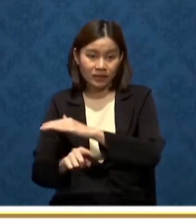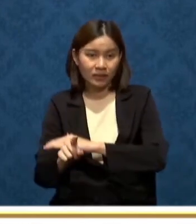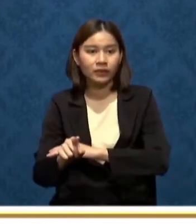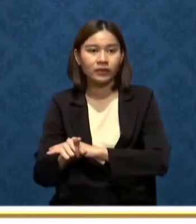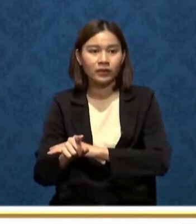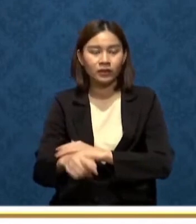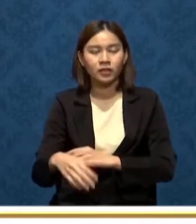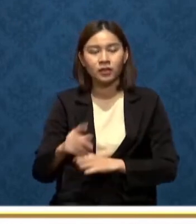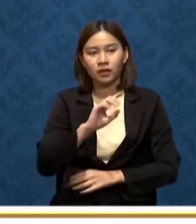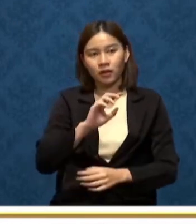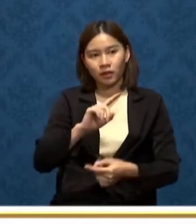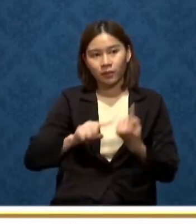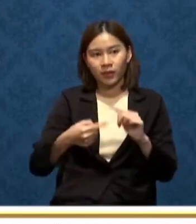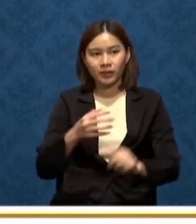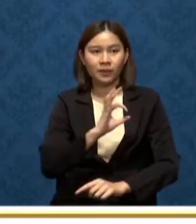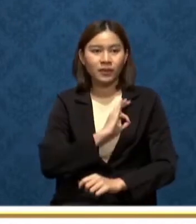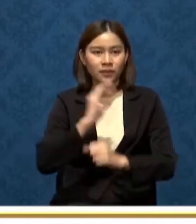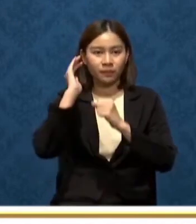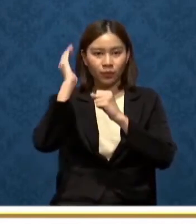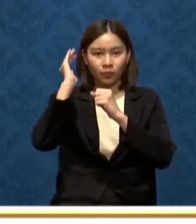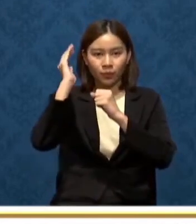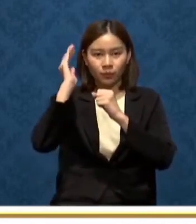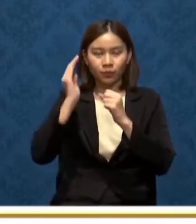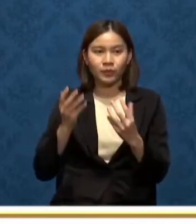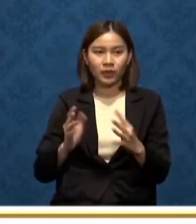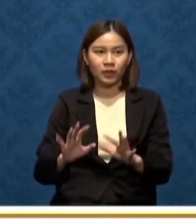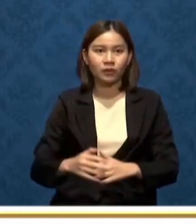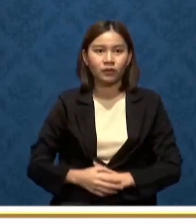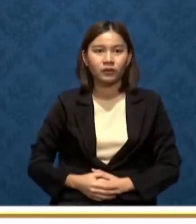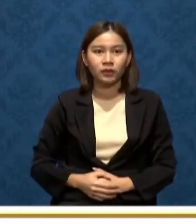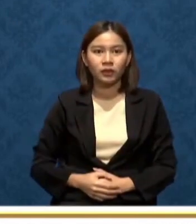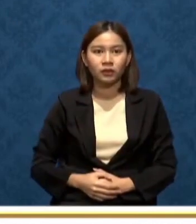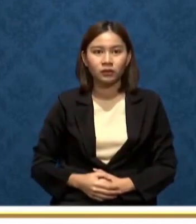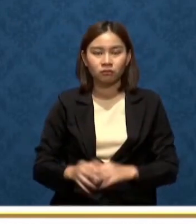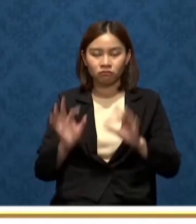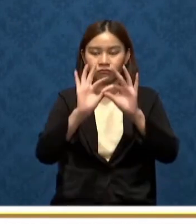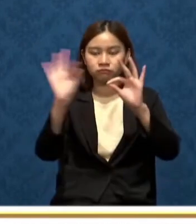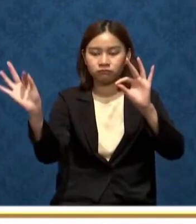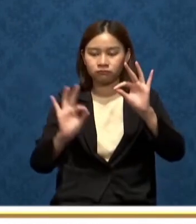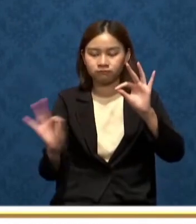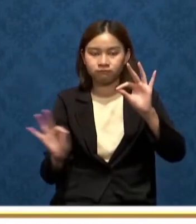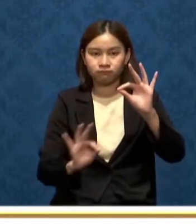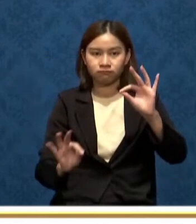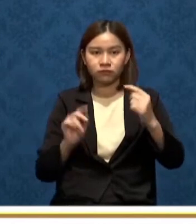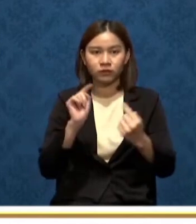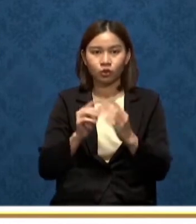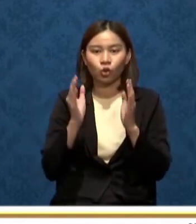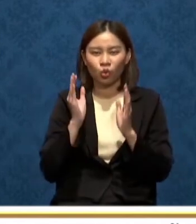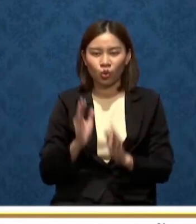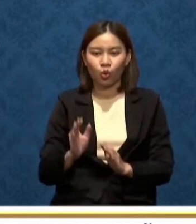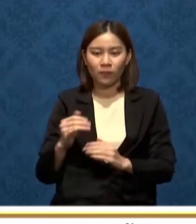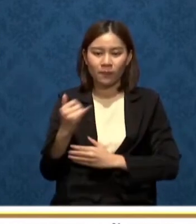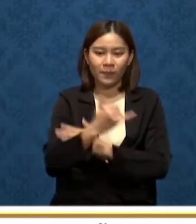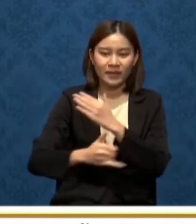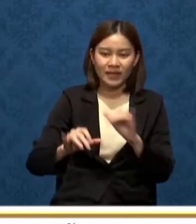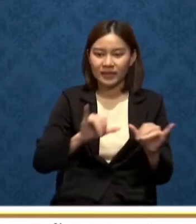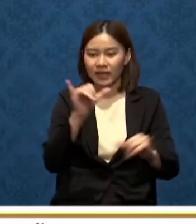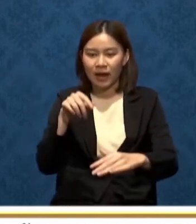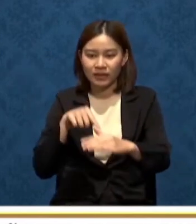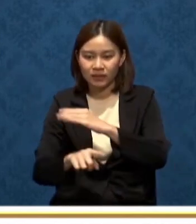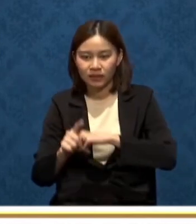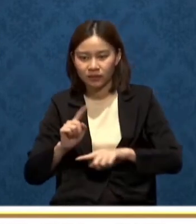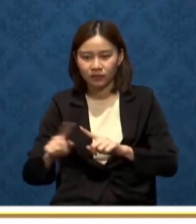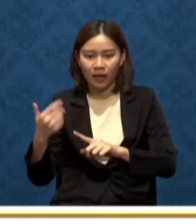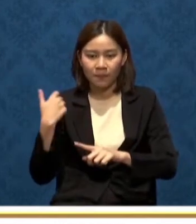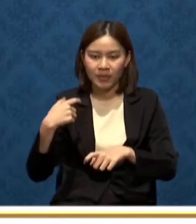ชิคทได้เกิดไปก่อนหนานั้นเนอจว่าเน้อหาในเรื่องของผู้รภัยนั้ ค่อนข้างจะมรละเอียด ซับซ้